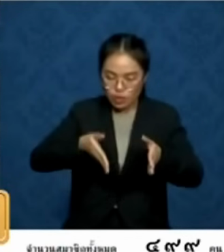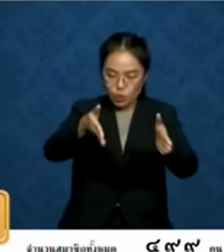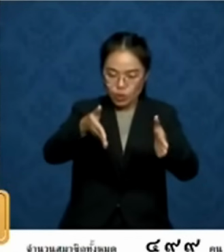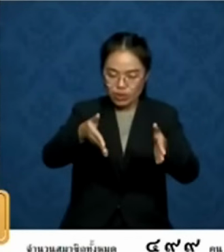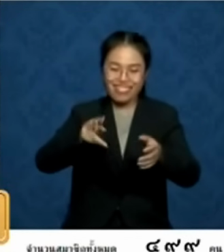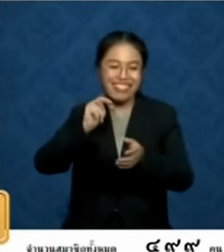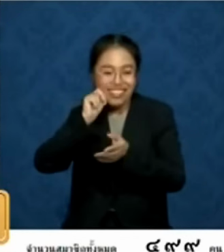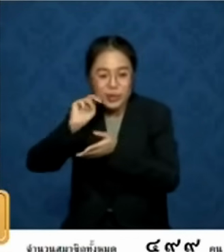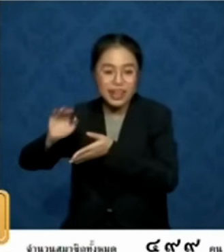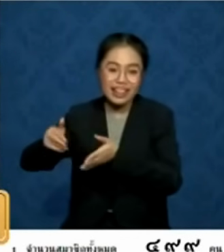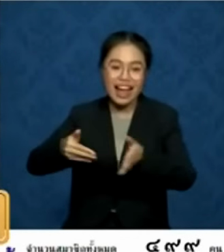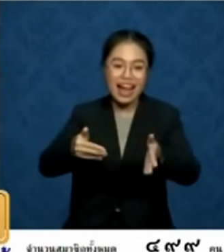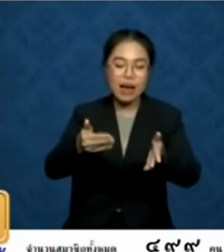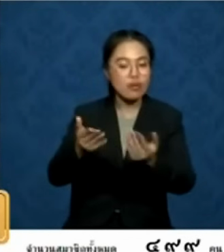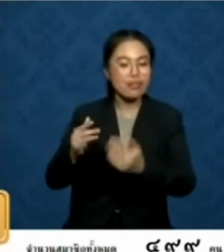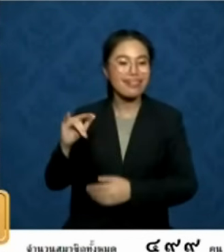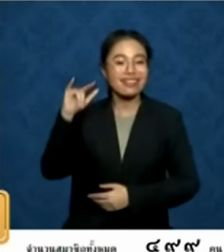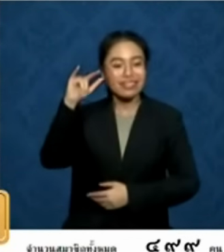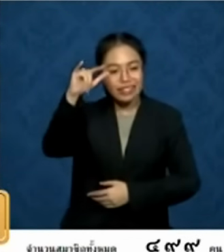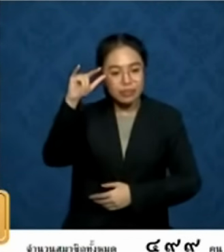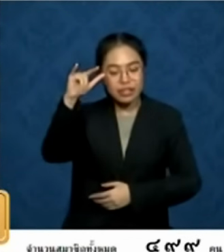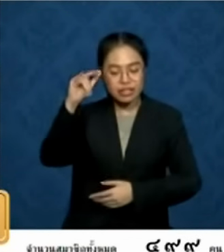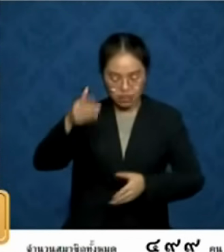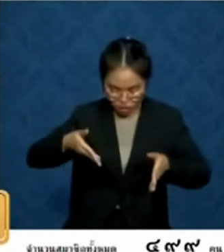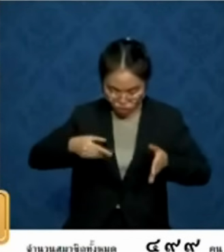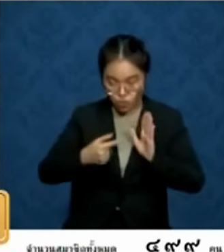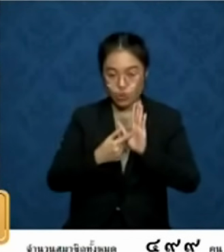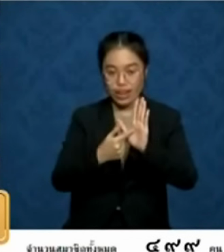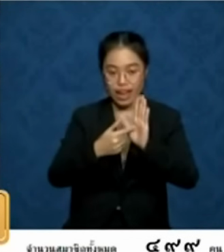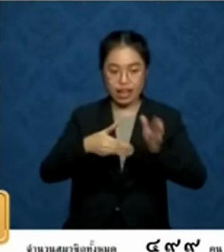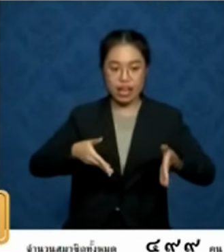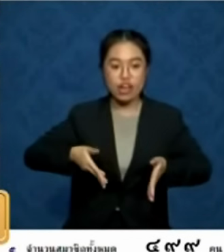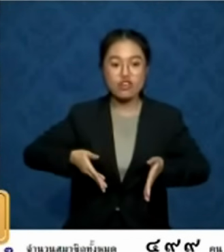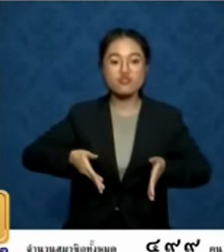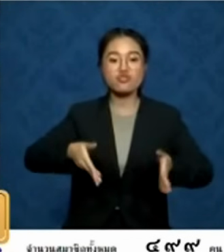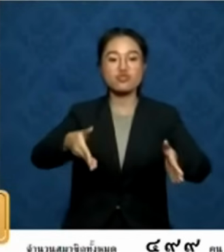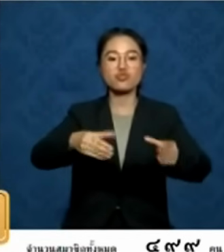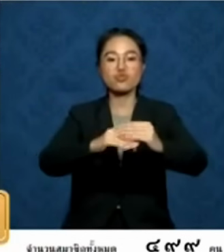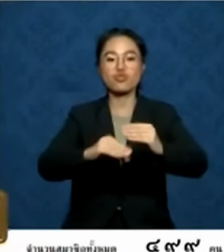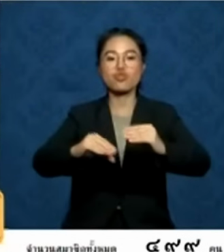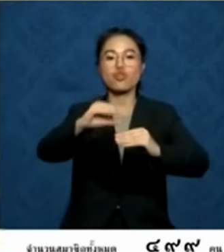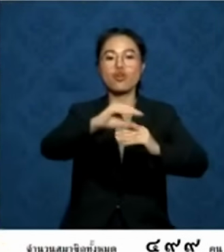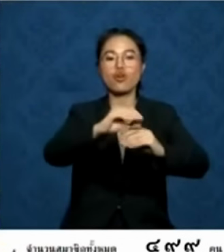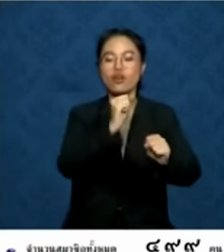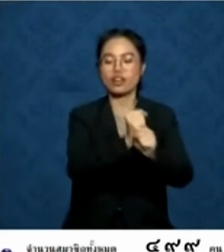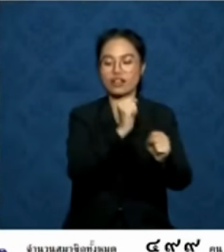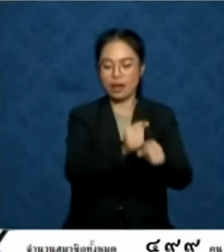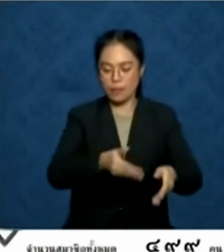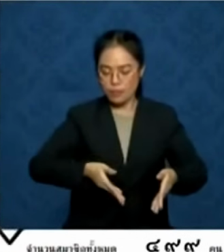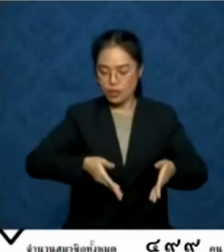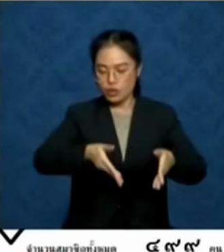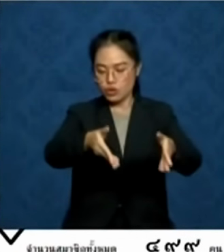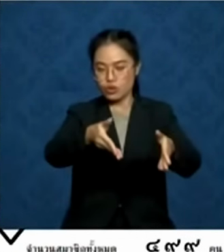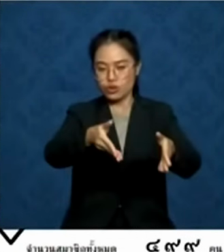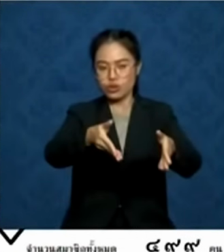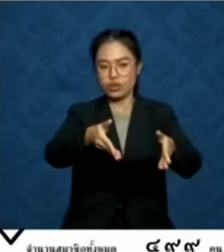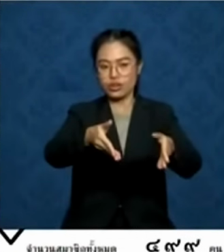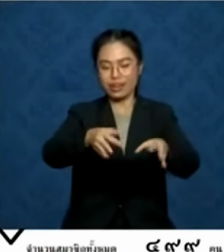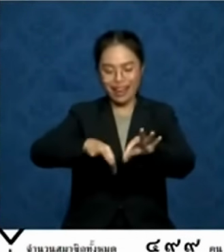างอากาศเช่นทางถนนก่อสร้างโครงข่ายทางหลวงและทางหลวงชนบทระยะทางไม่น้อยกว่